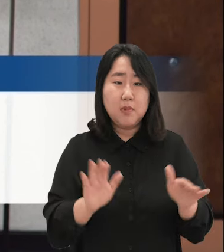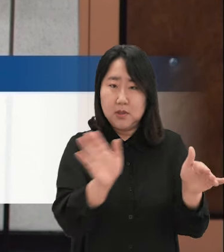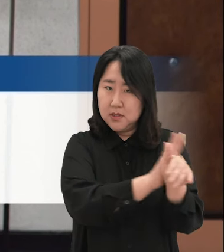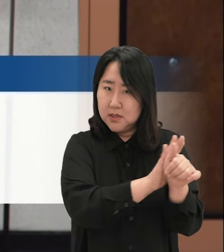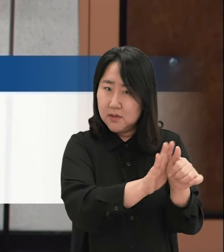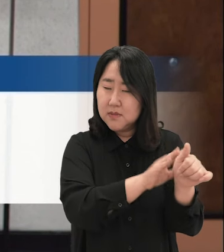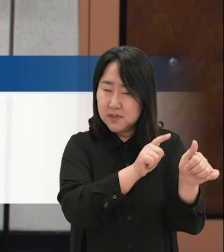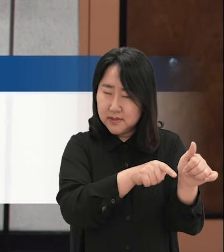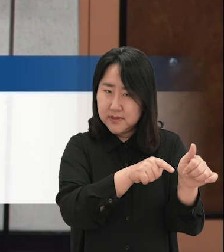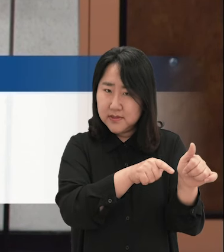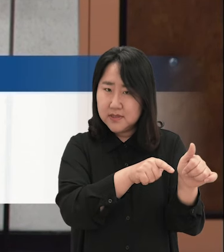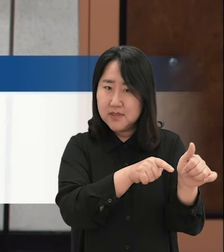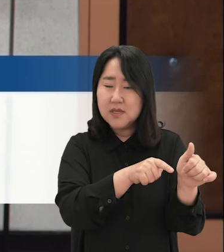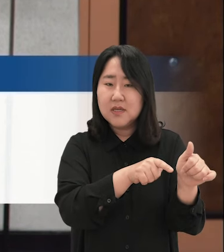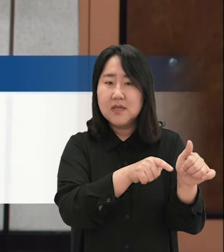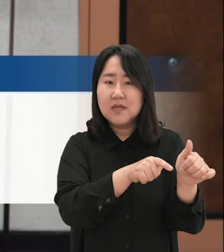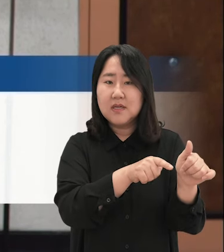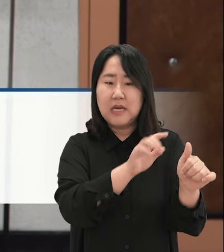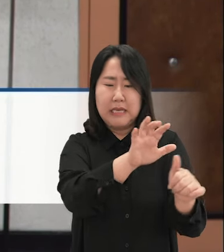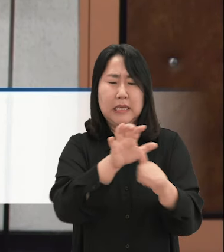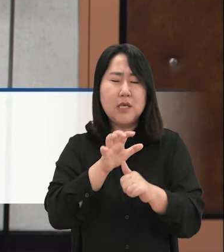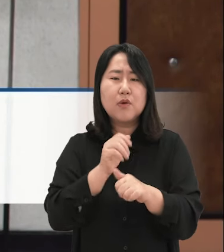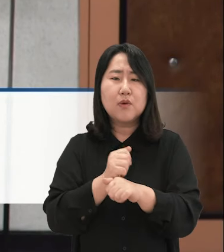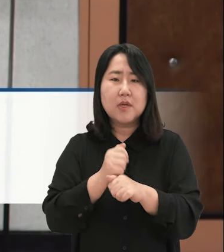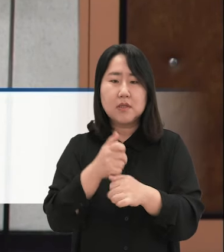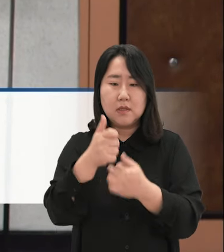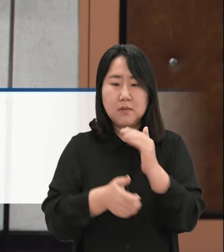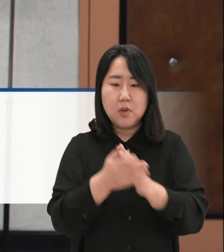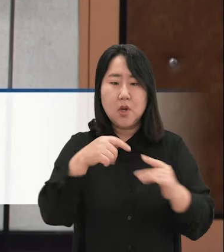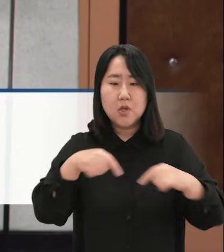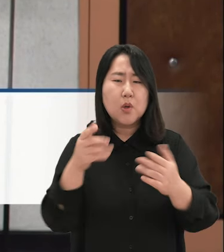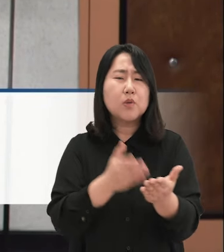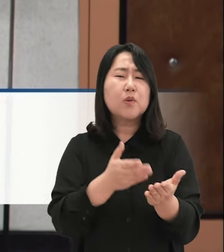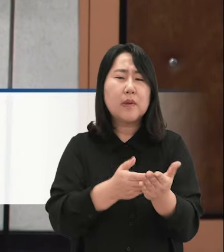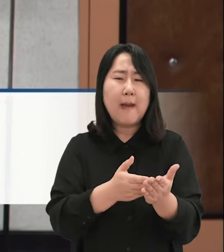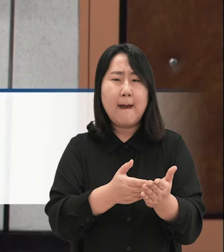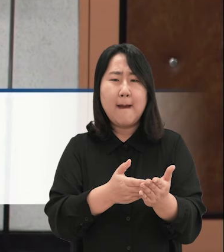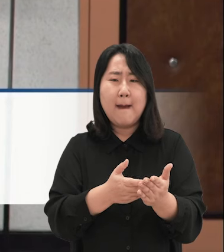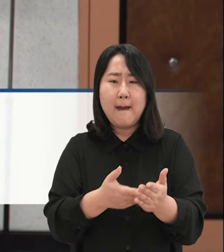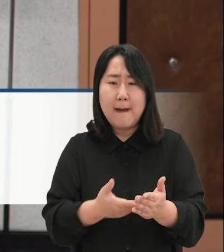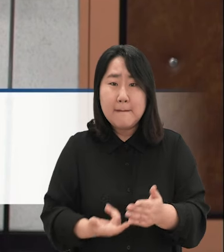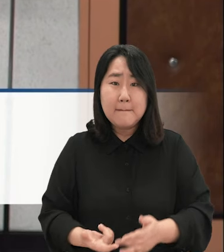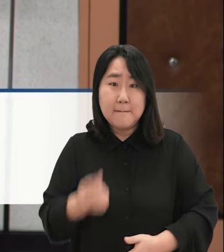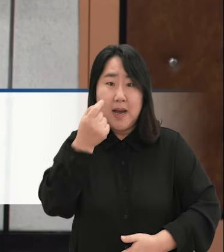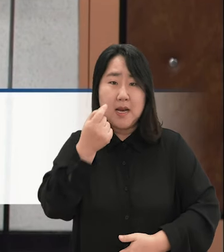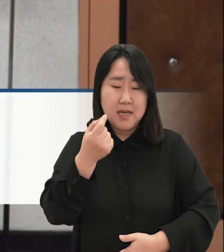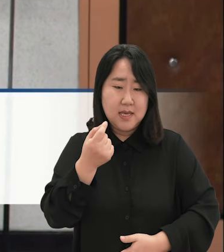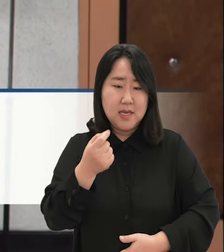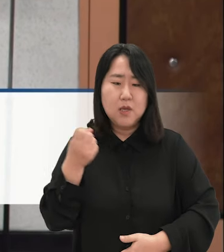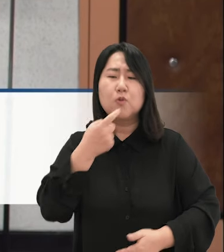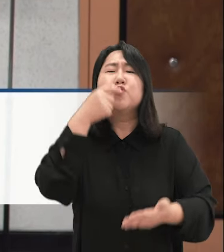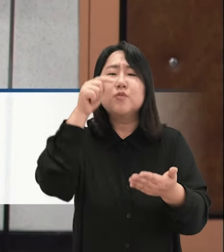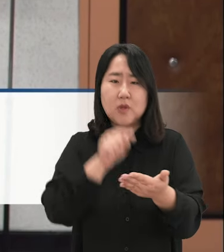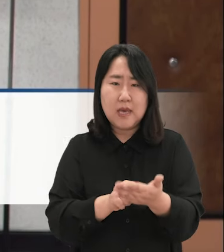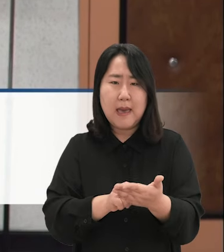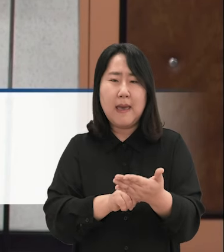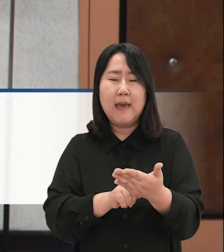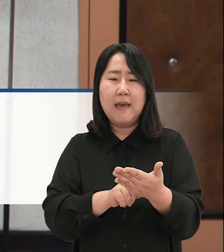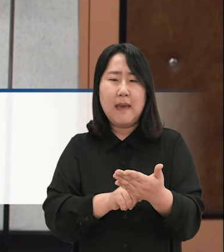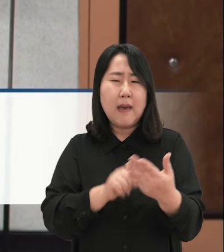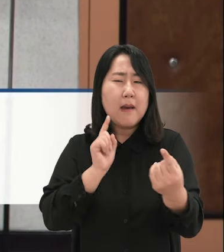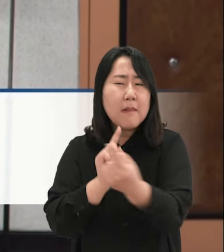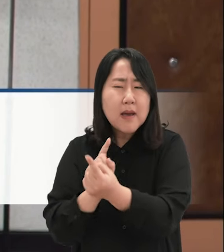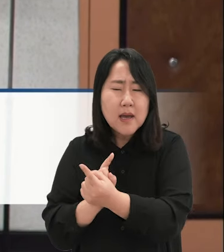읽어드립니다 서비스를 통해서도 어 서귀포 시정 소식을 발빠르게 쉽게 접함으로써 여러 가지